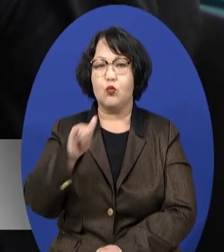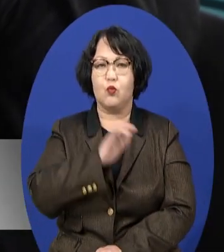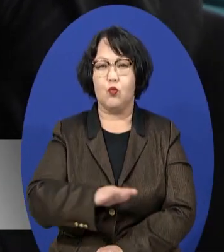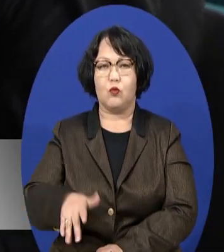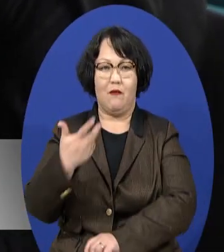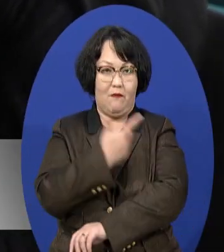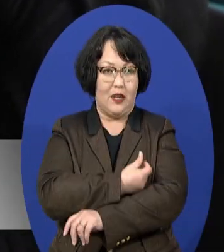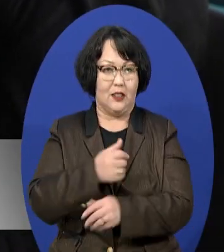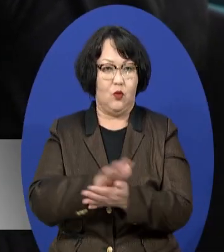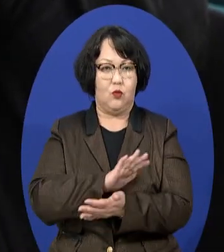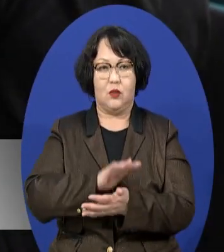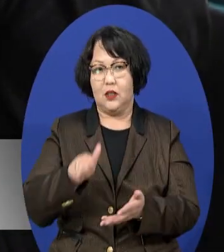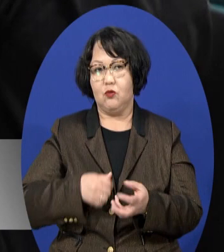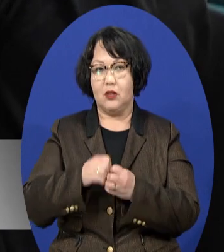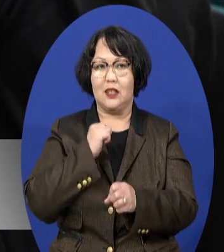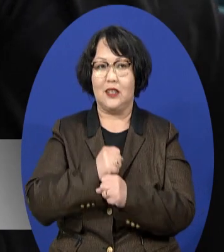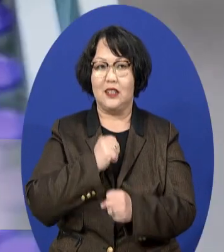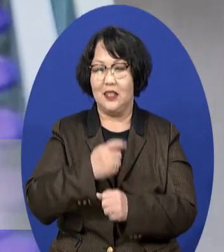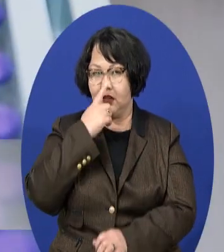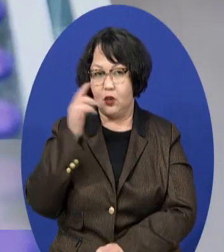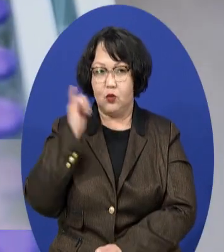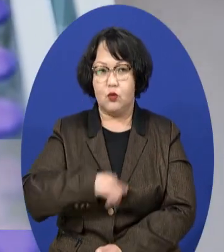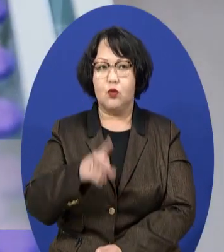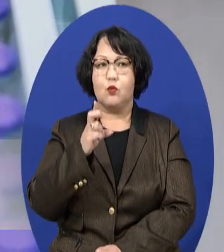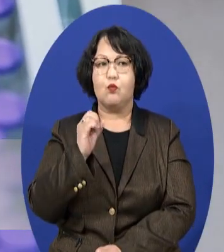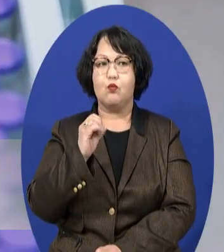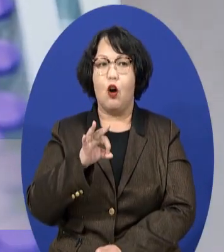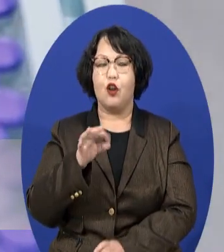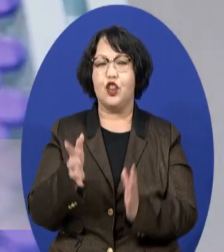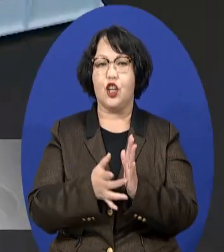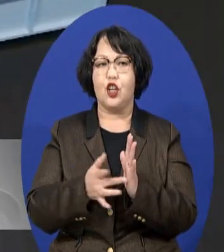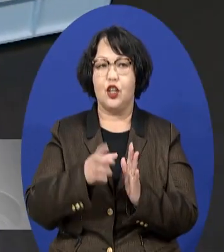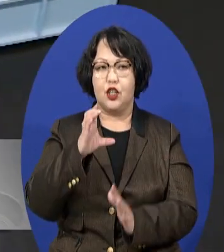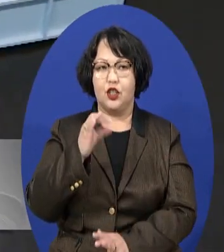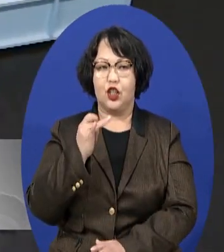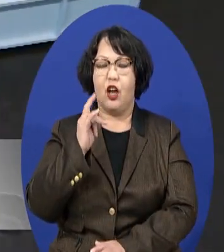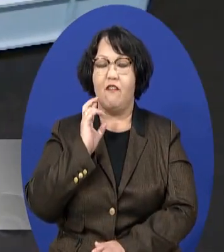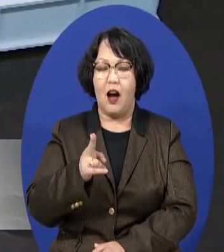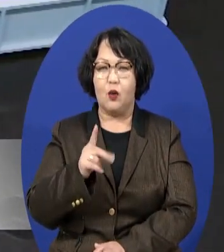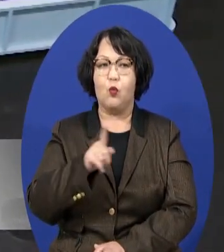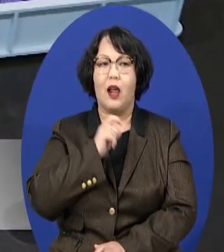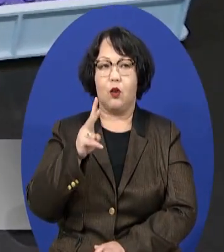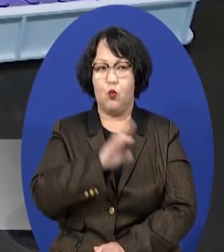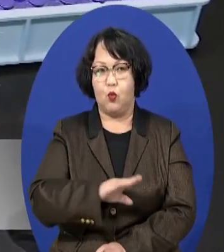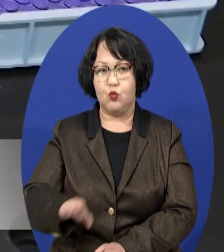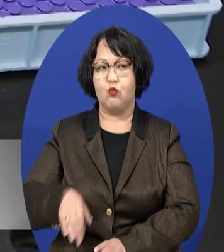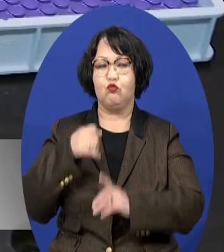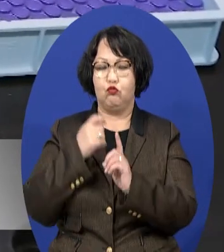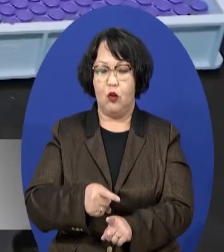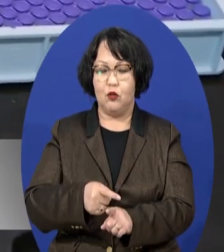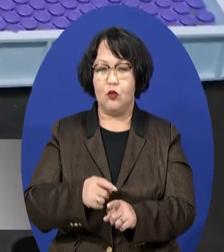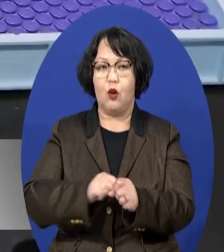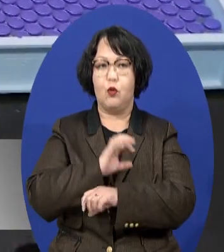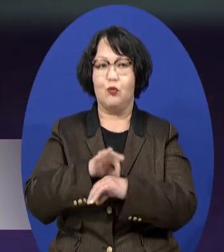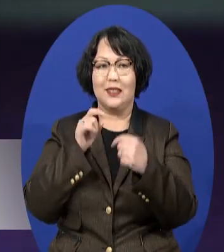вакцинжуулж эхэлсэн мэдээлэл байгаа. Манай өмнө төршхөд энэ сард биотехнологийн Sinovac хүрээлэнгийн хүүхдүүдэд зориулсан шин сар тахлын одоо эсрэг